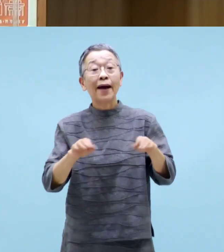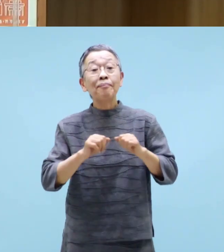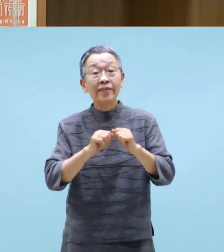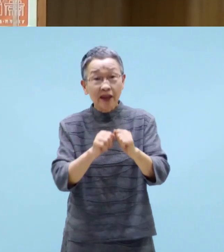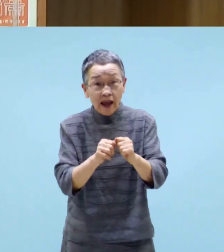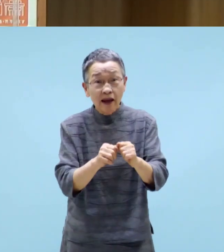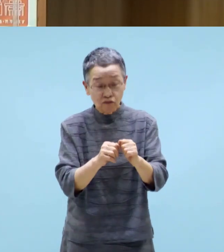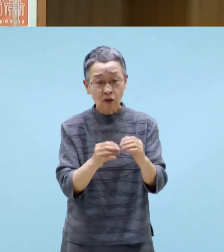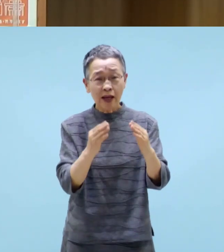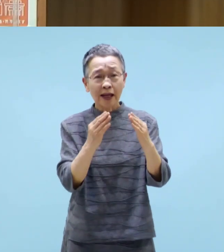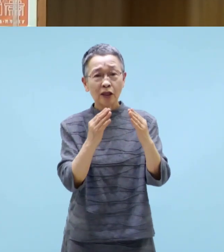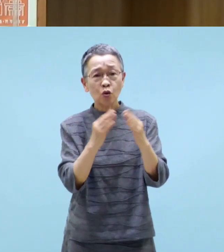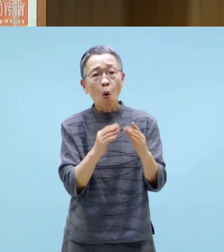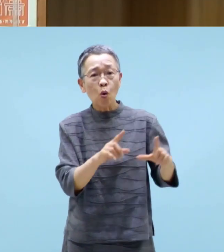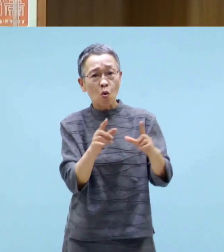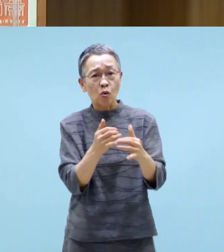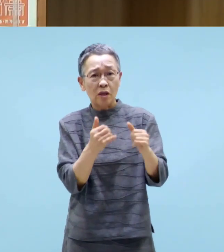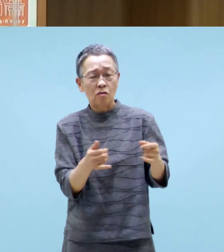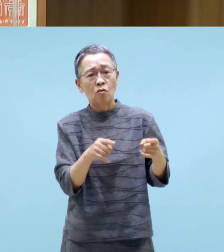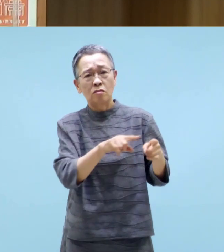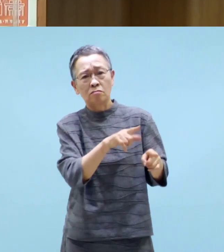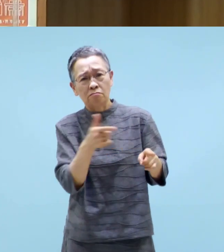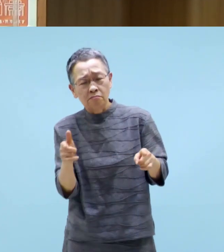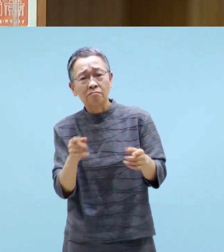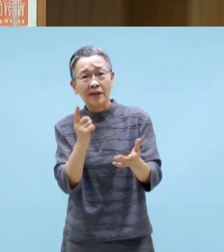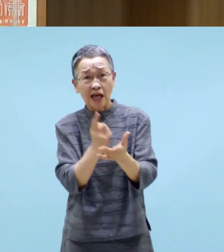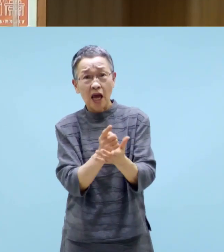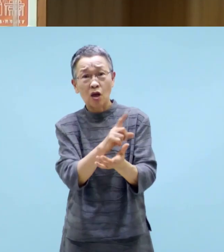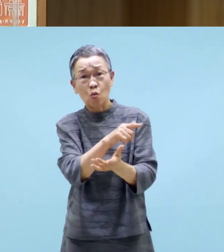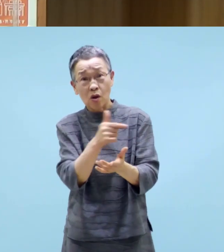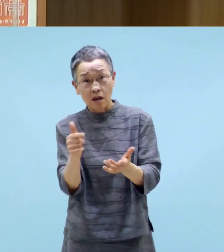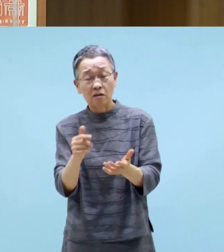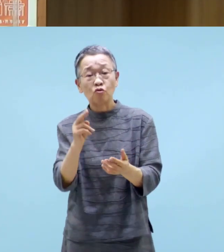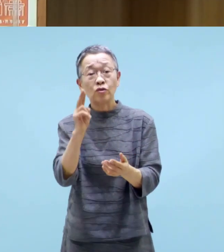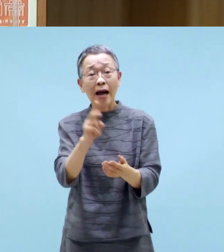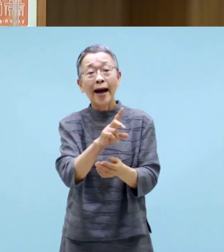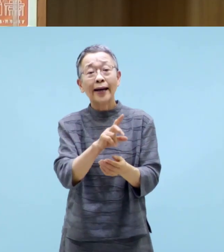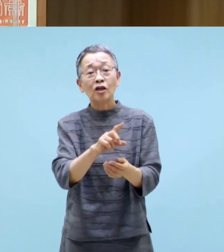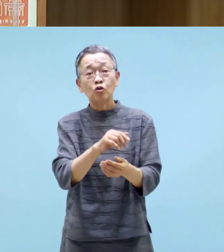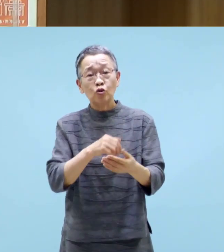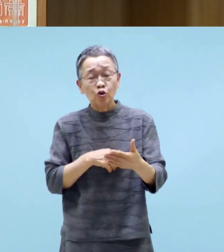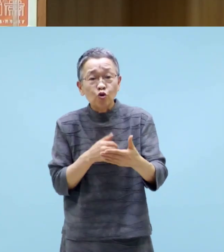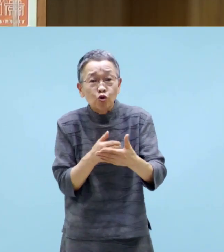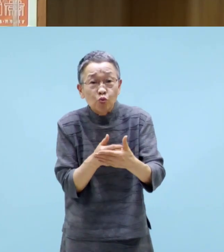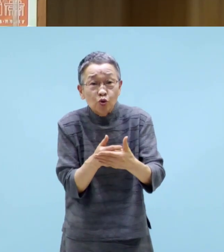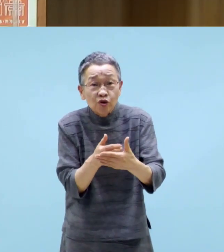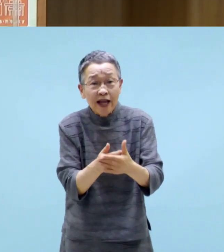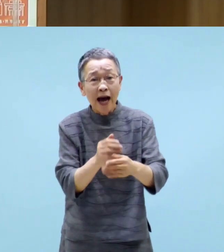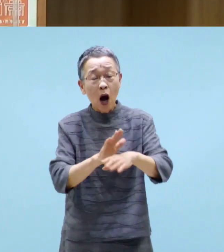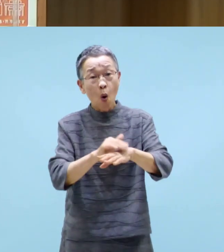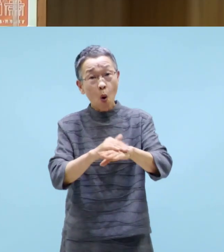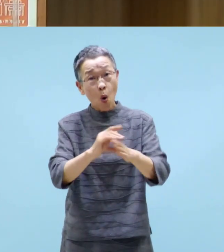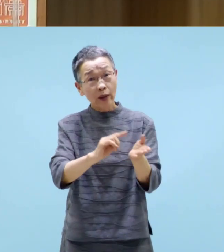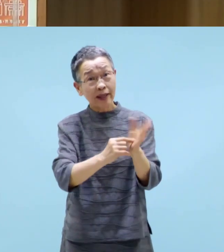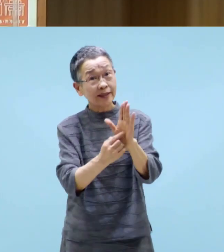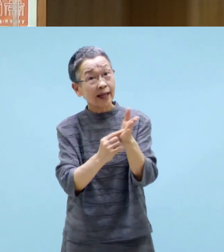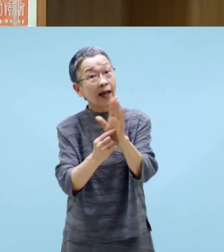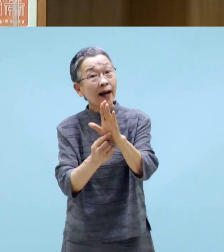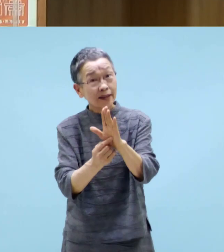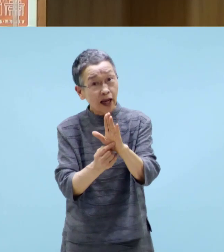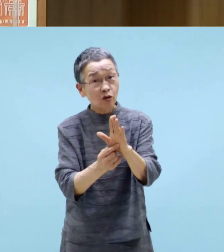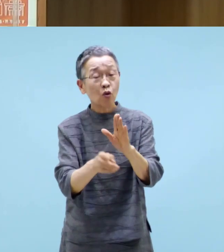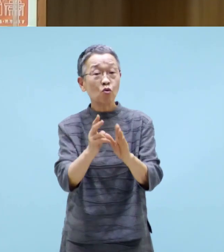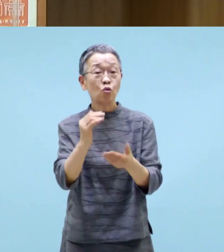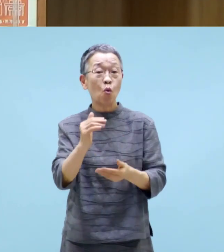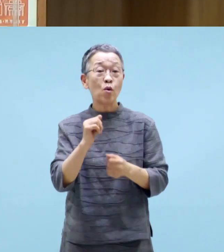にして取り組むことによって、その万全の対策を講じた中でもこういったモデル事業をやることが結果